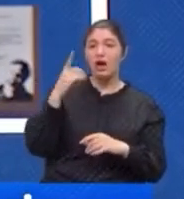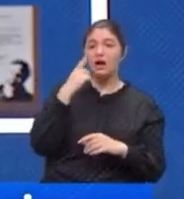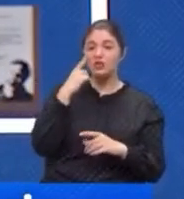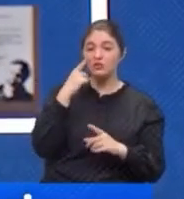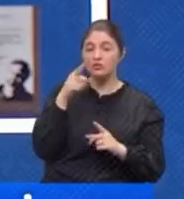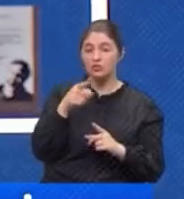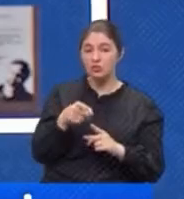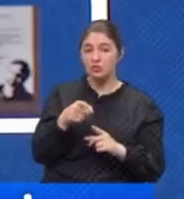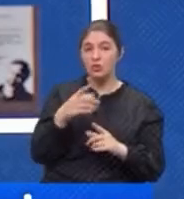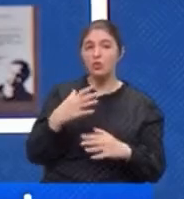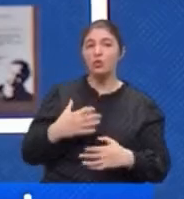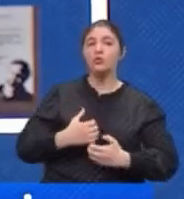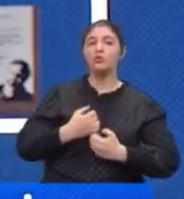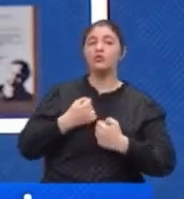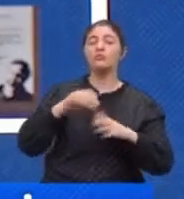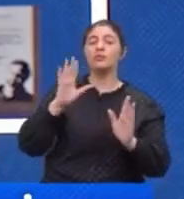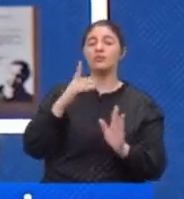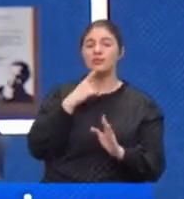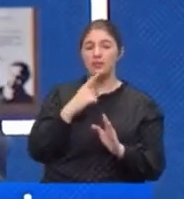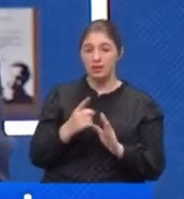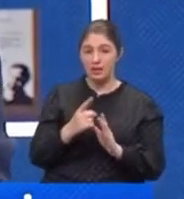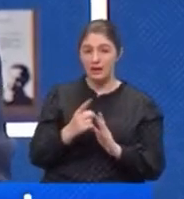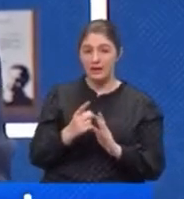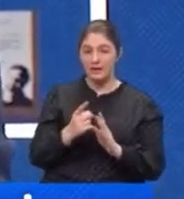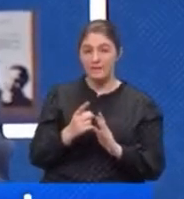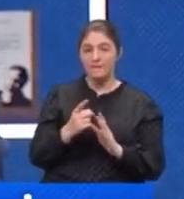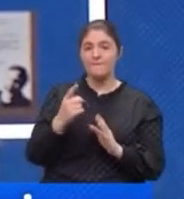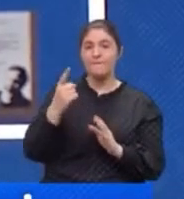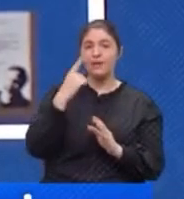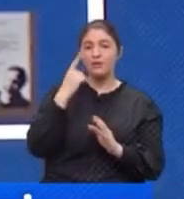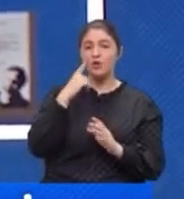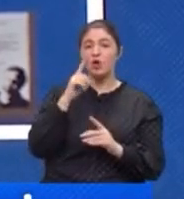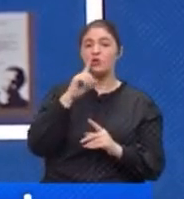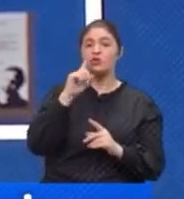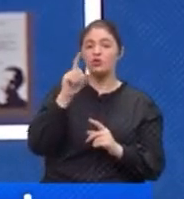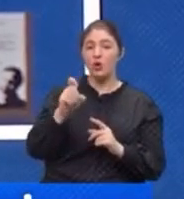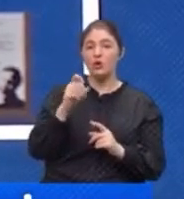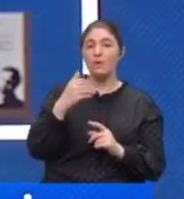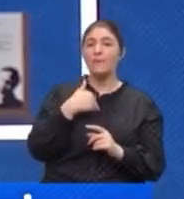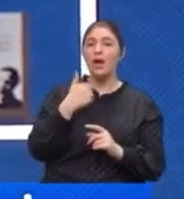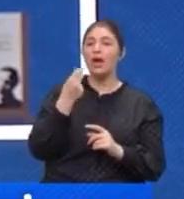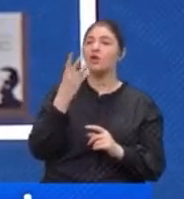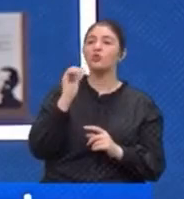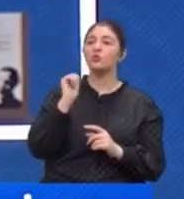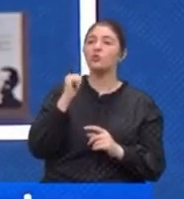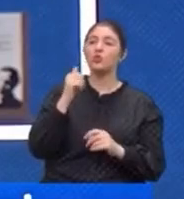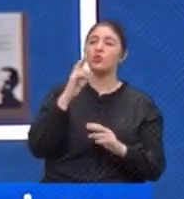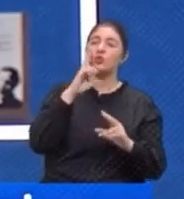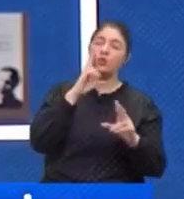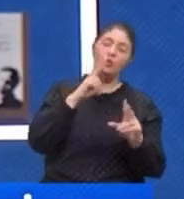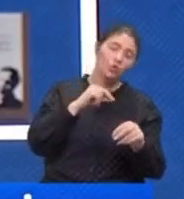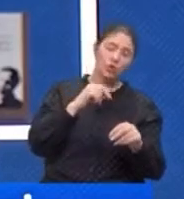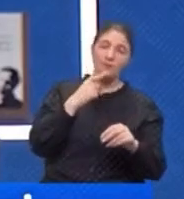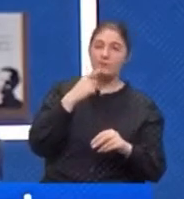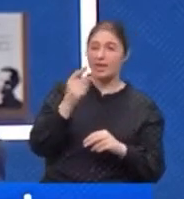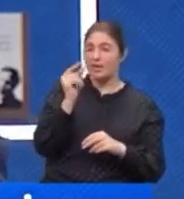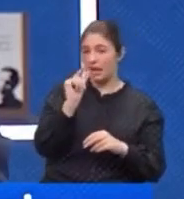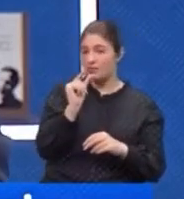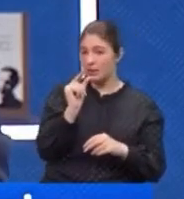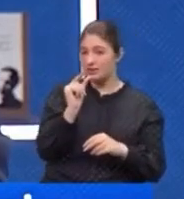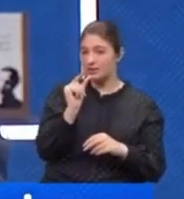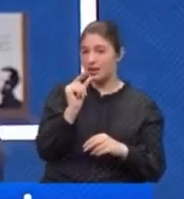Atatürk üzülmesin diye Atatürk'ün sorduğu "ben kaç gündür komadayım"